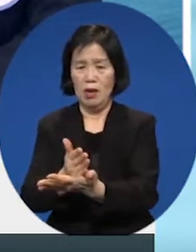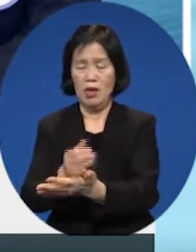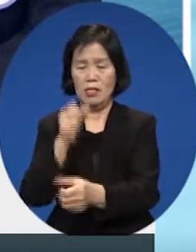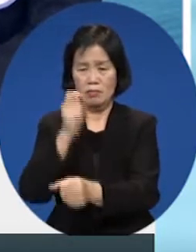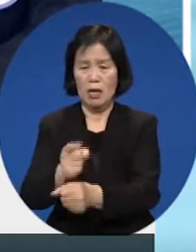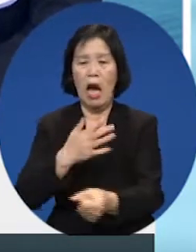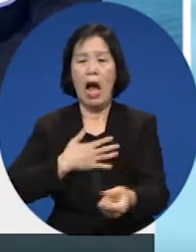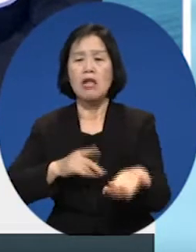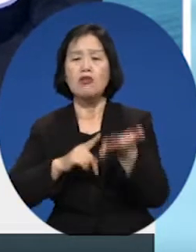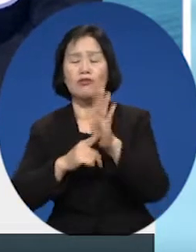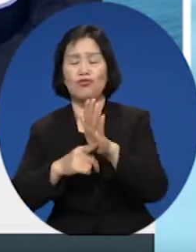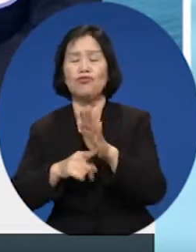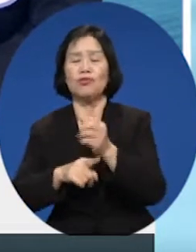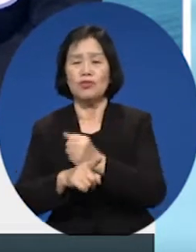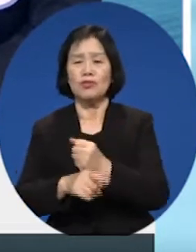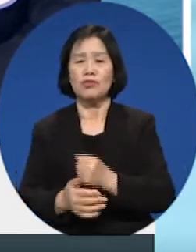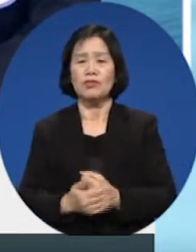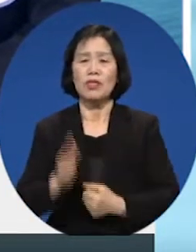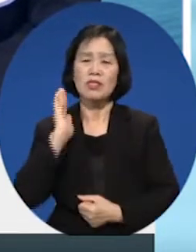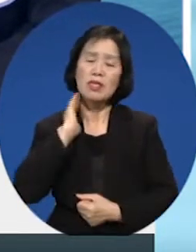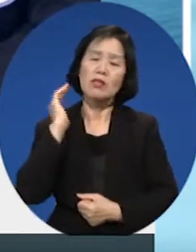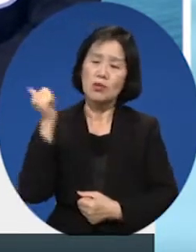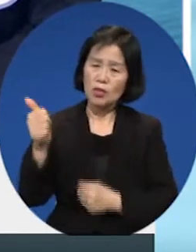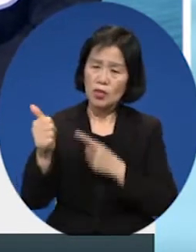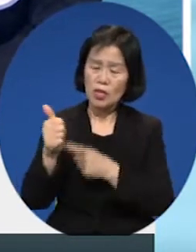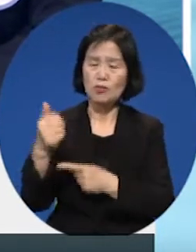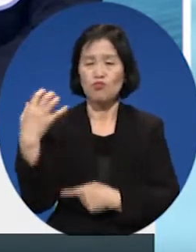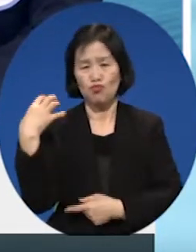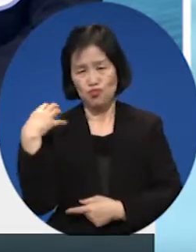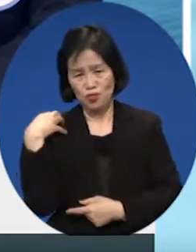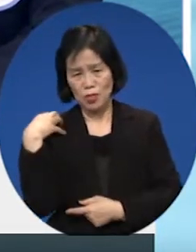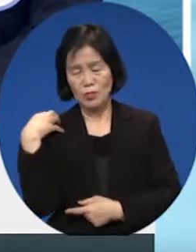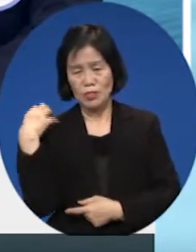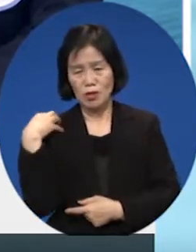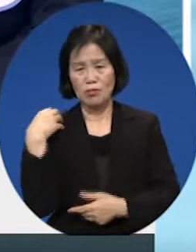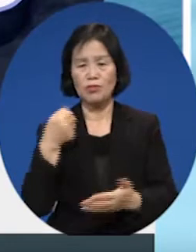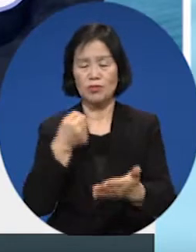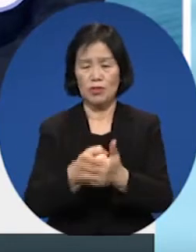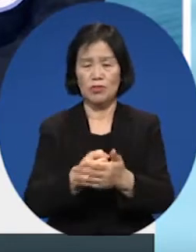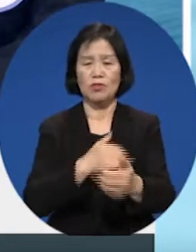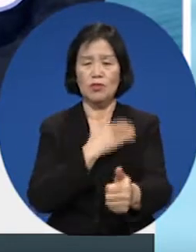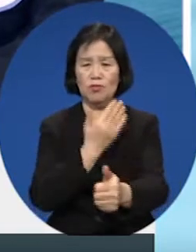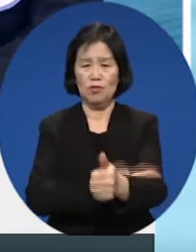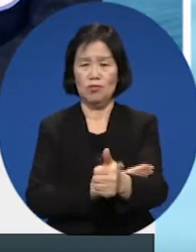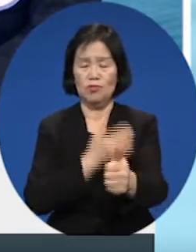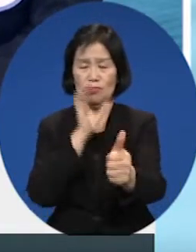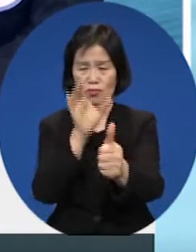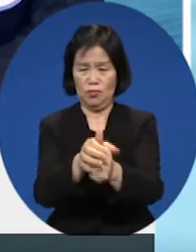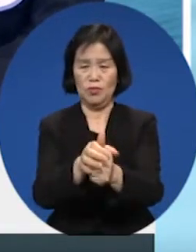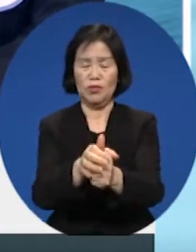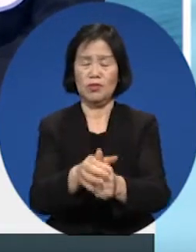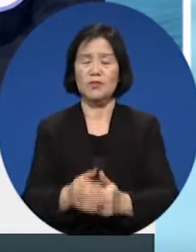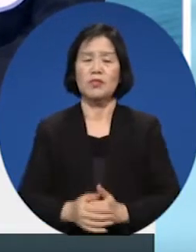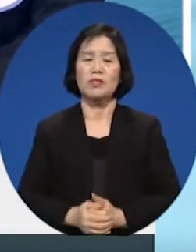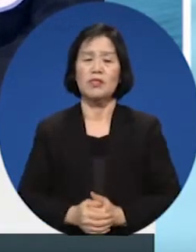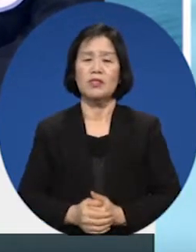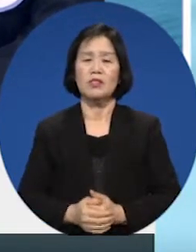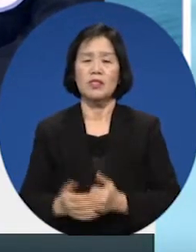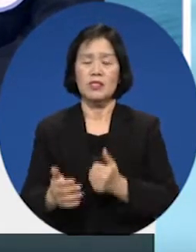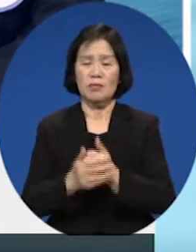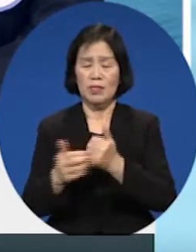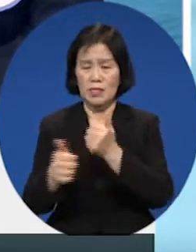생각합니다 대통령 깨는 상당히 부담스러운 그런 결정권을 넘겨줬다 그래서